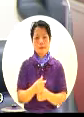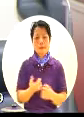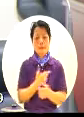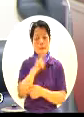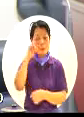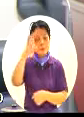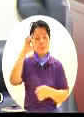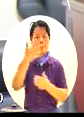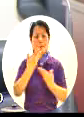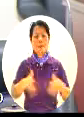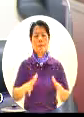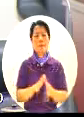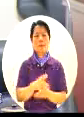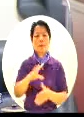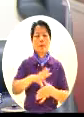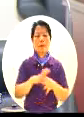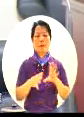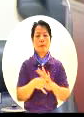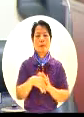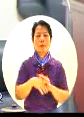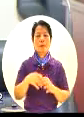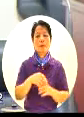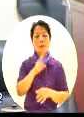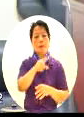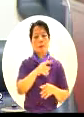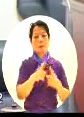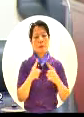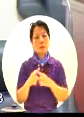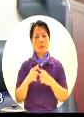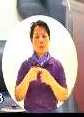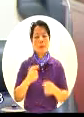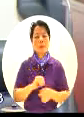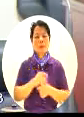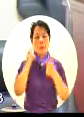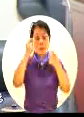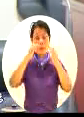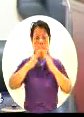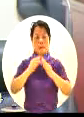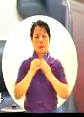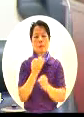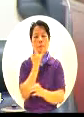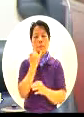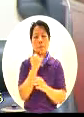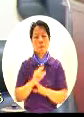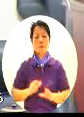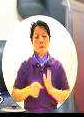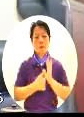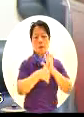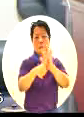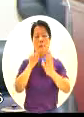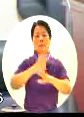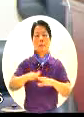造很多文创业者哈，在高雄市发光发亮哈。来下一页。